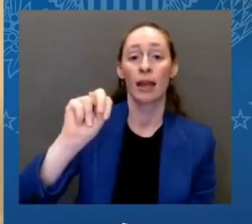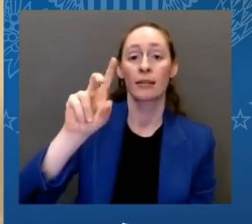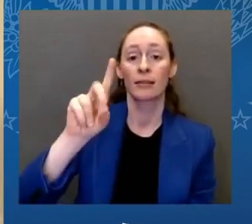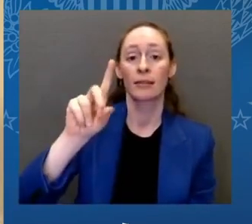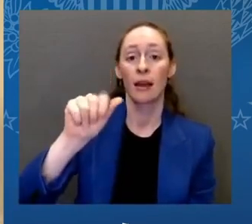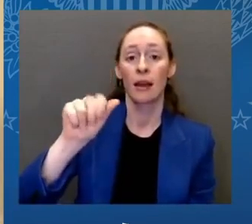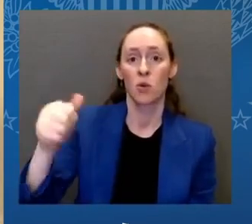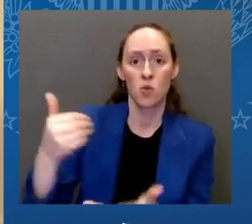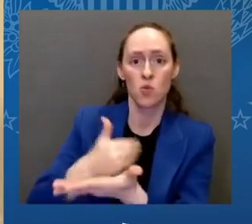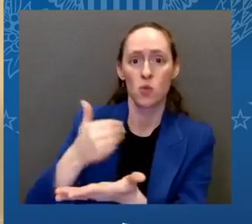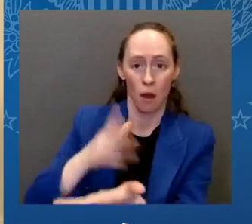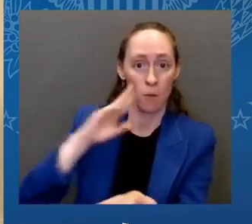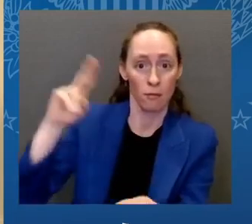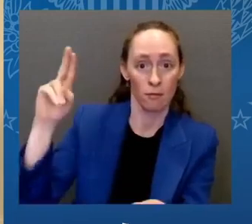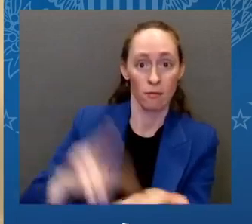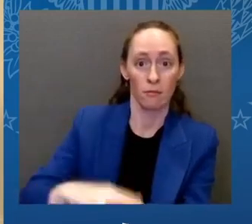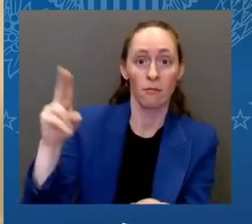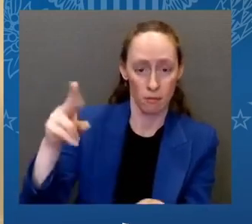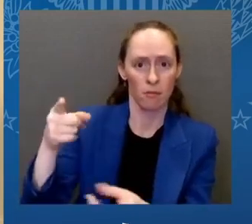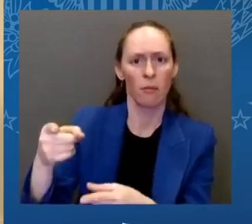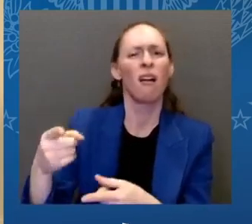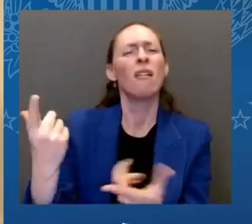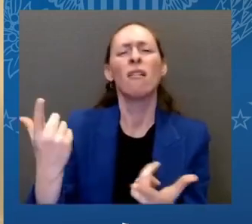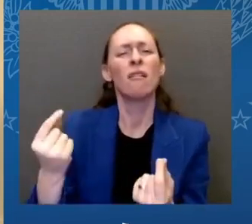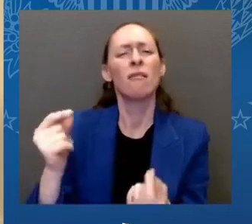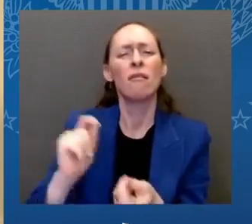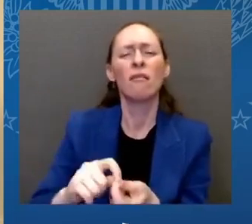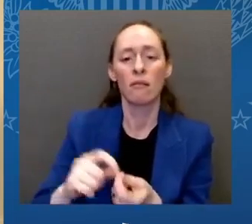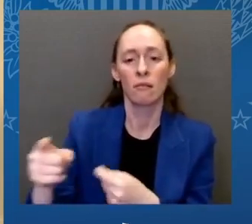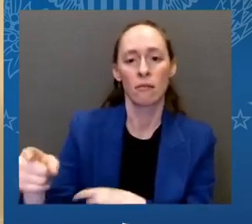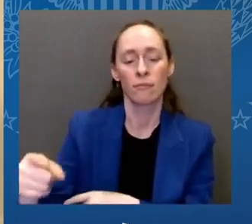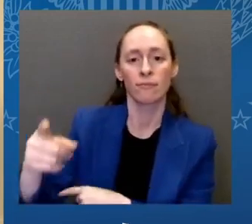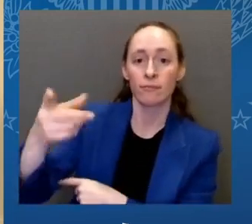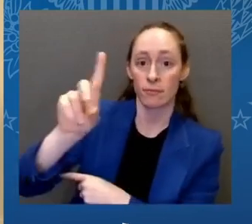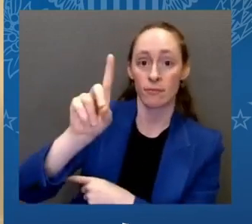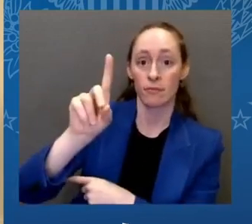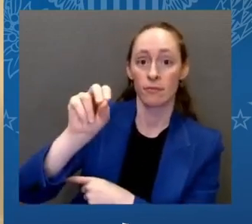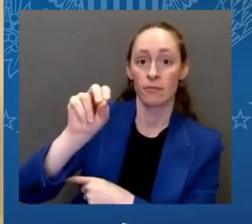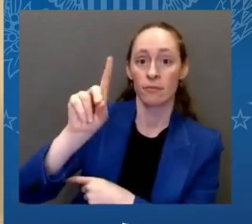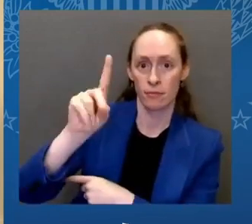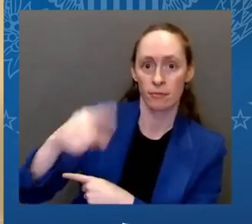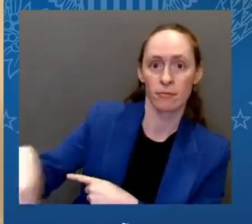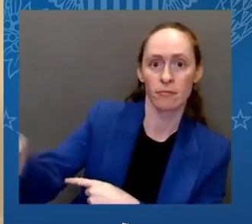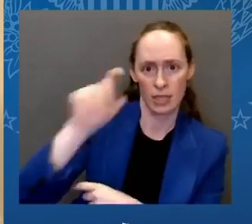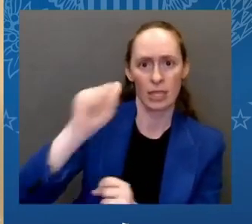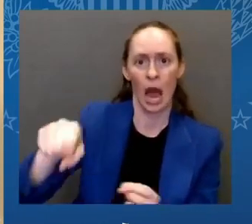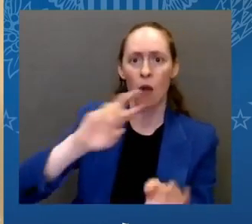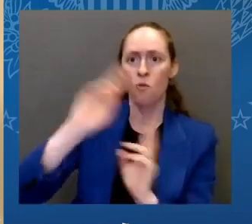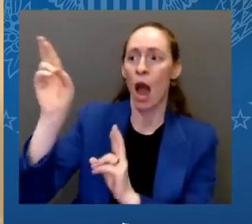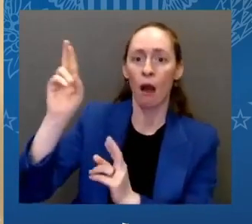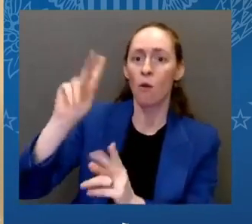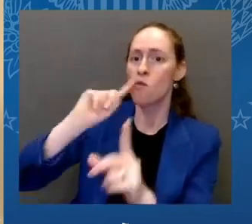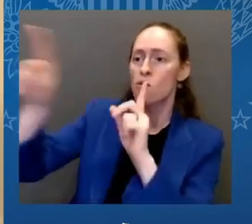присвячено допомозі Україні. Крім того, додаткова допомога через систему Міністерства